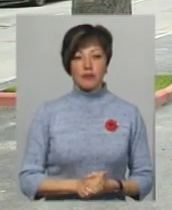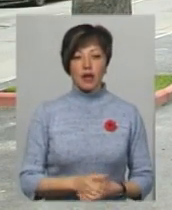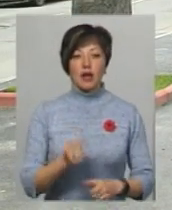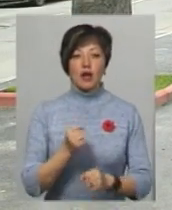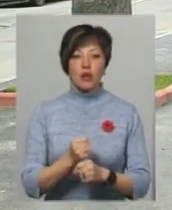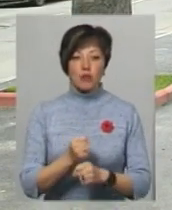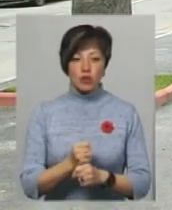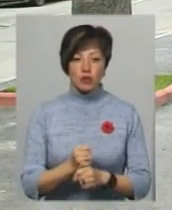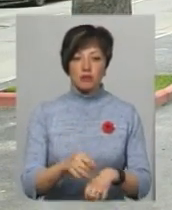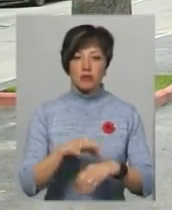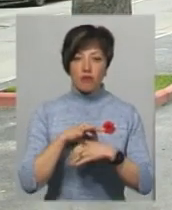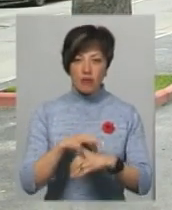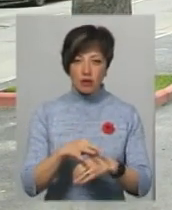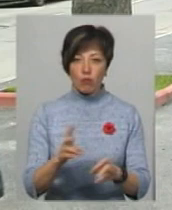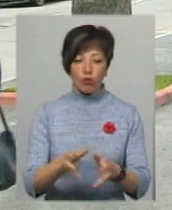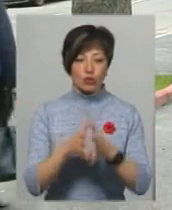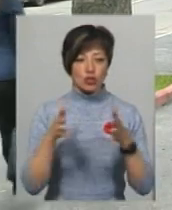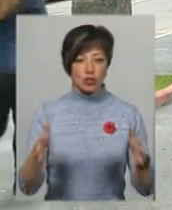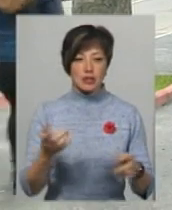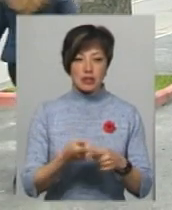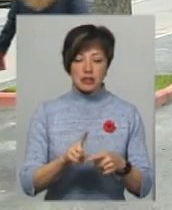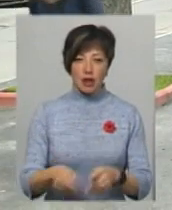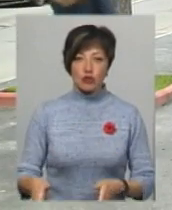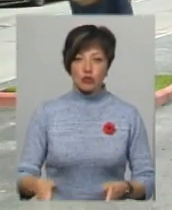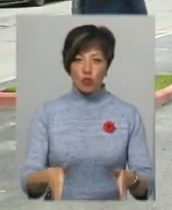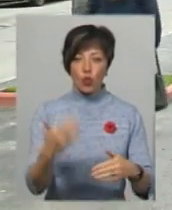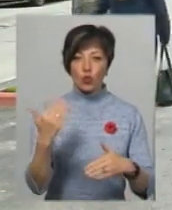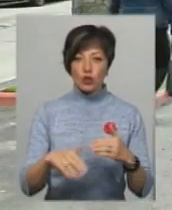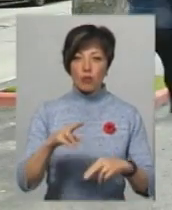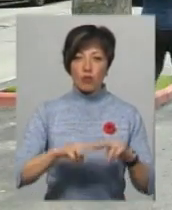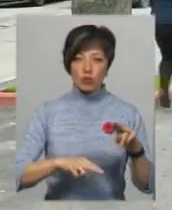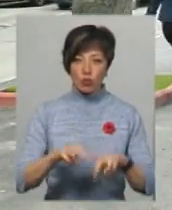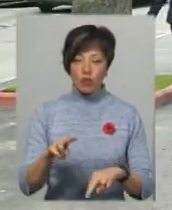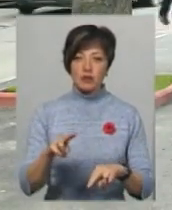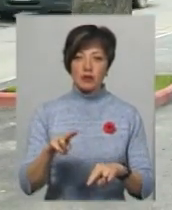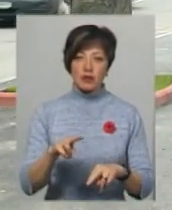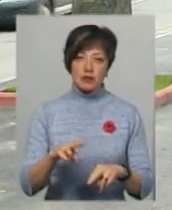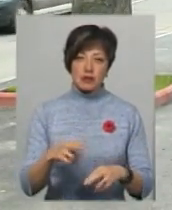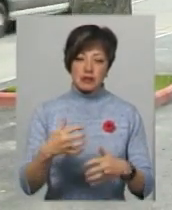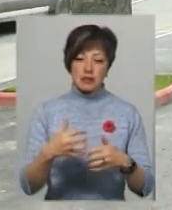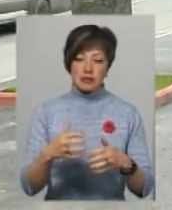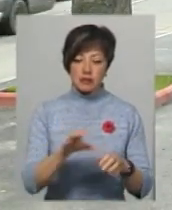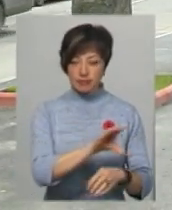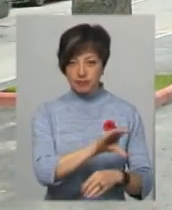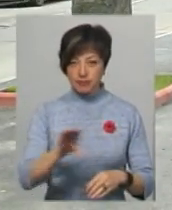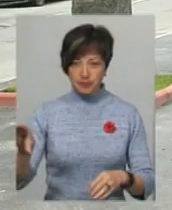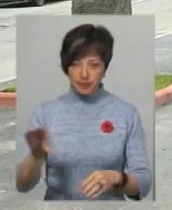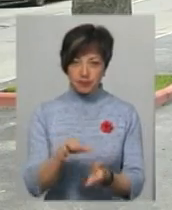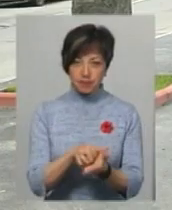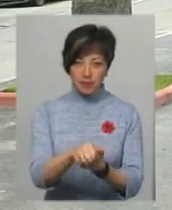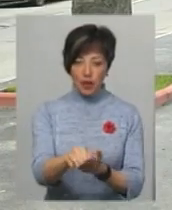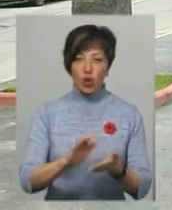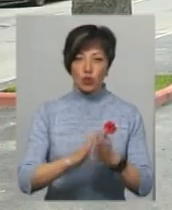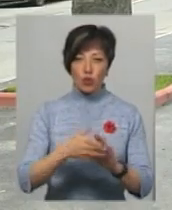Роботи земляні проведені вже по розширенню, тобто ця смуга вже побудована, вже укладається по ній середній шар покриття. Договір з